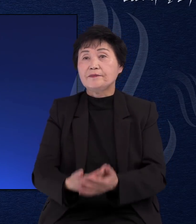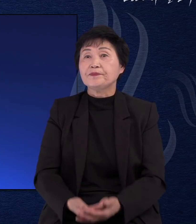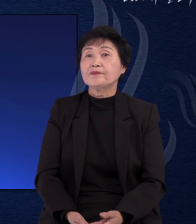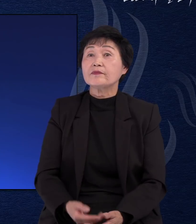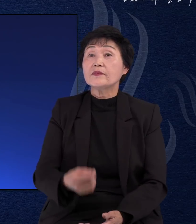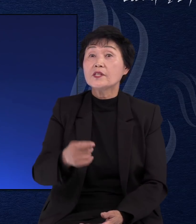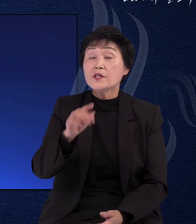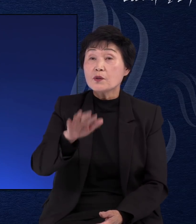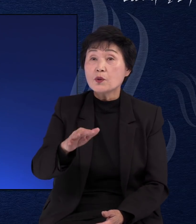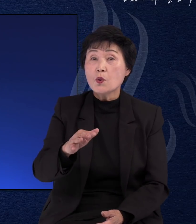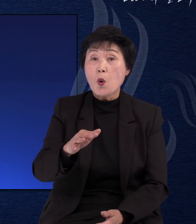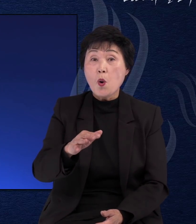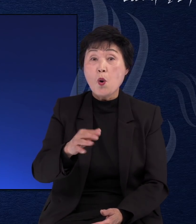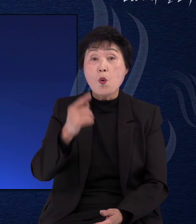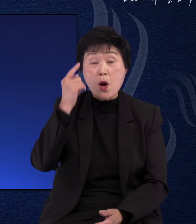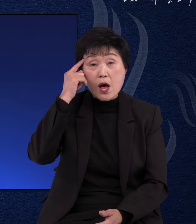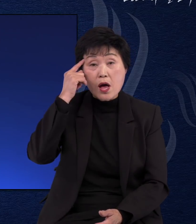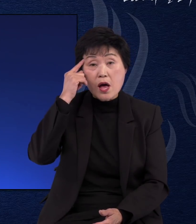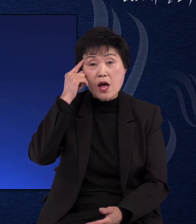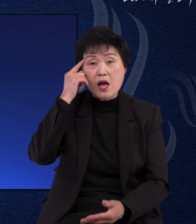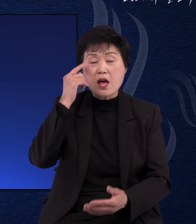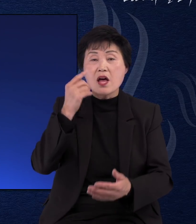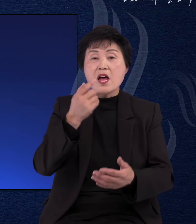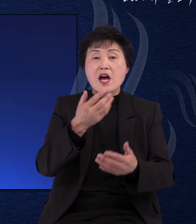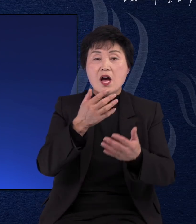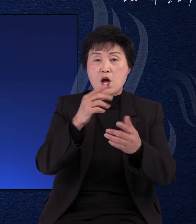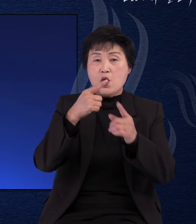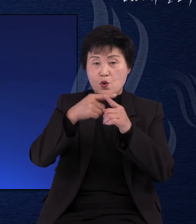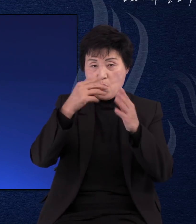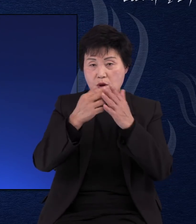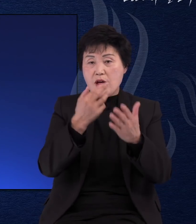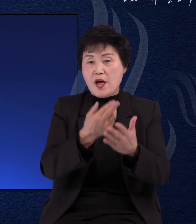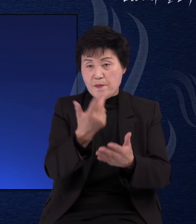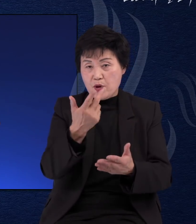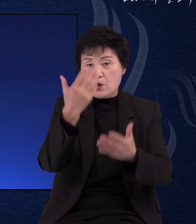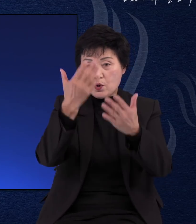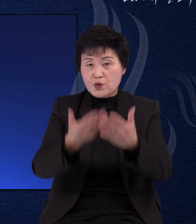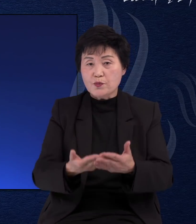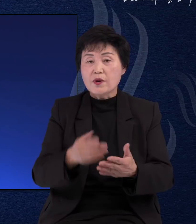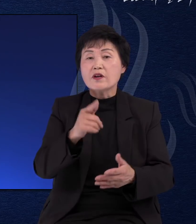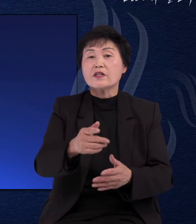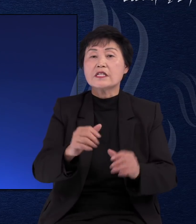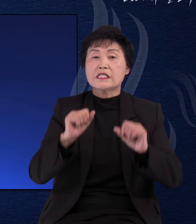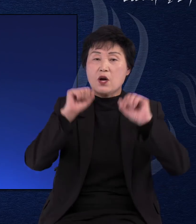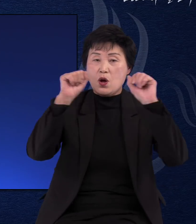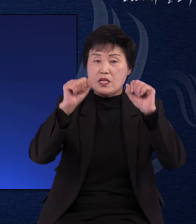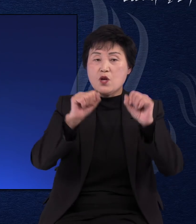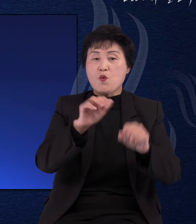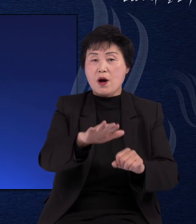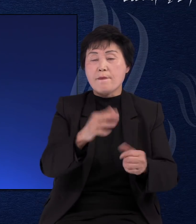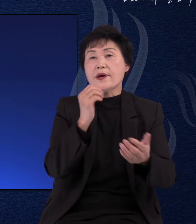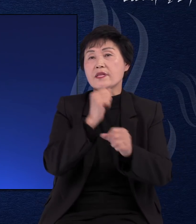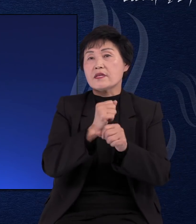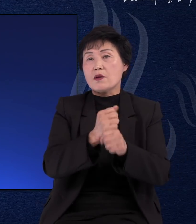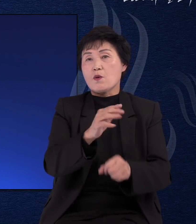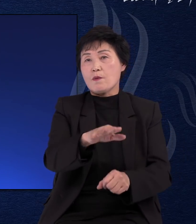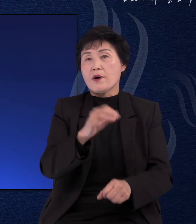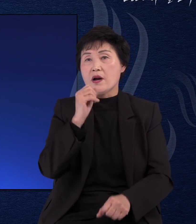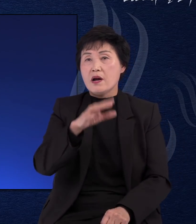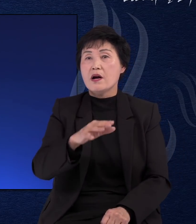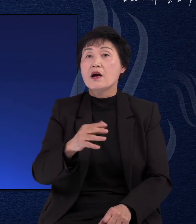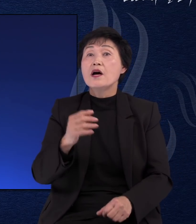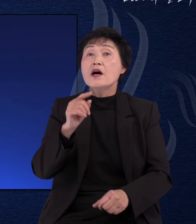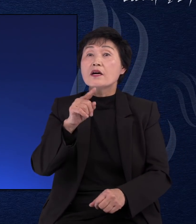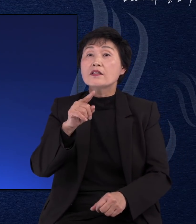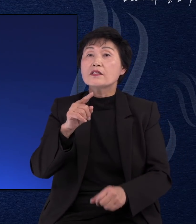실내 놀이터로 만든다고 우리 보고 자체 성전을 알아보라는 겁니다. 저와 저희 아내 집사님 몇 분이 수십 개 교회 수십